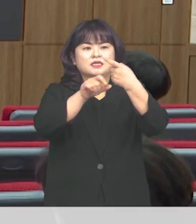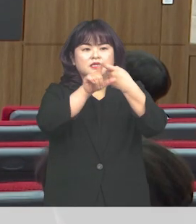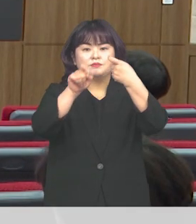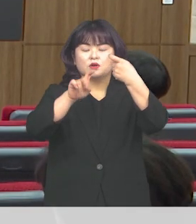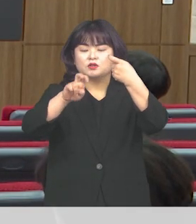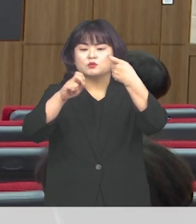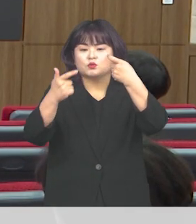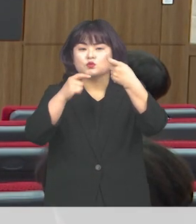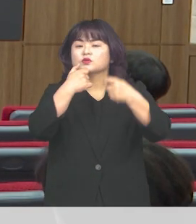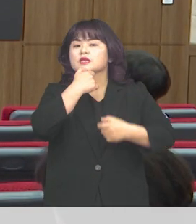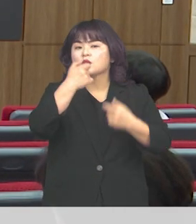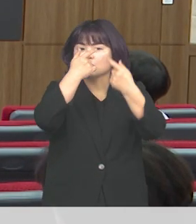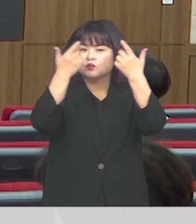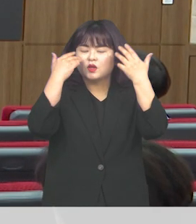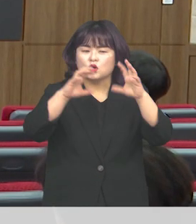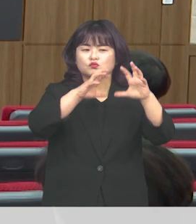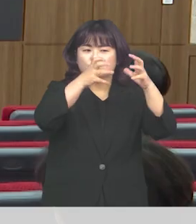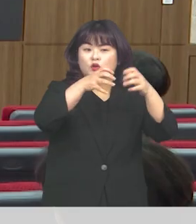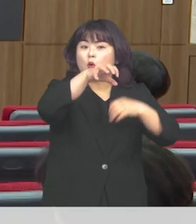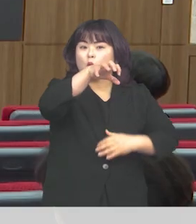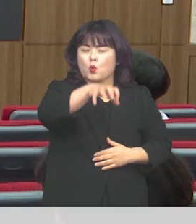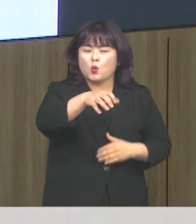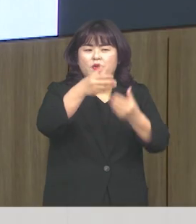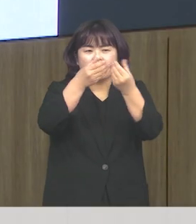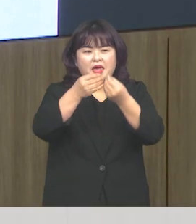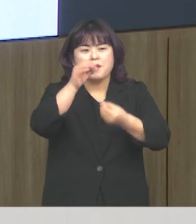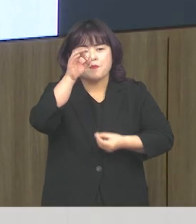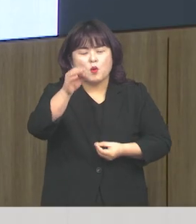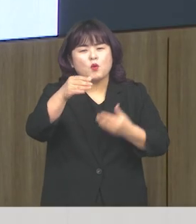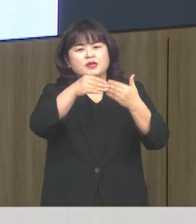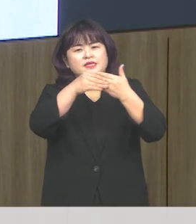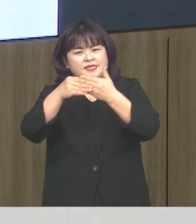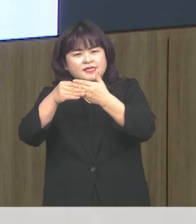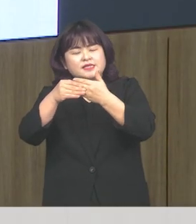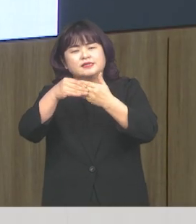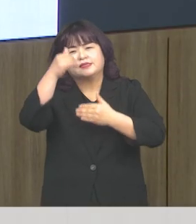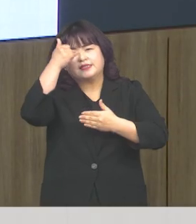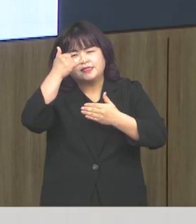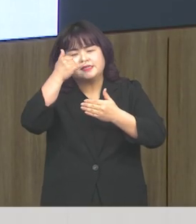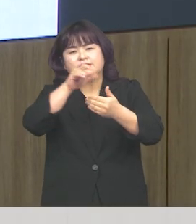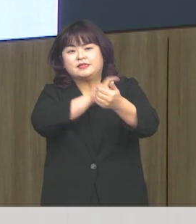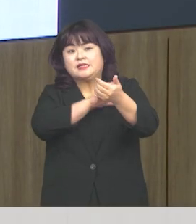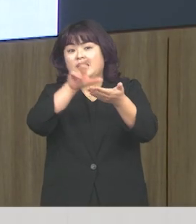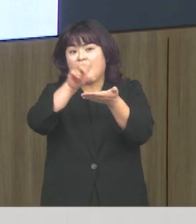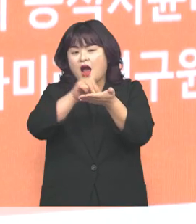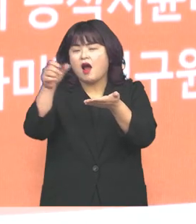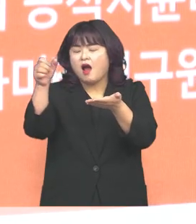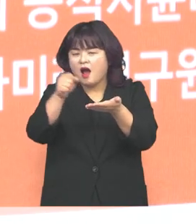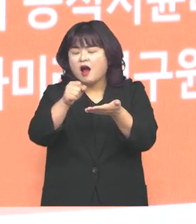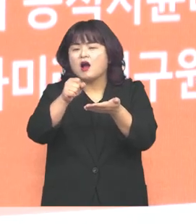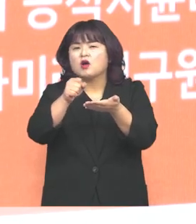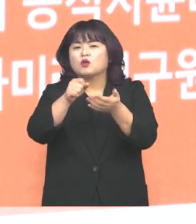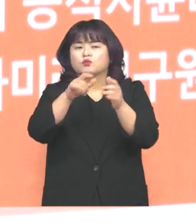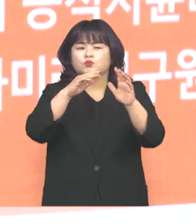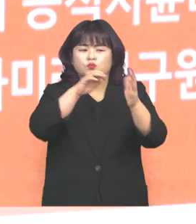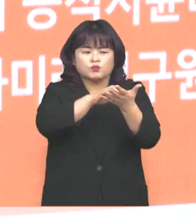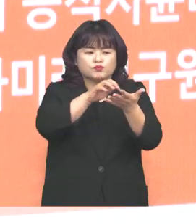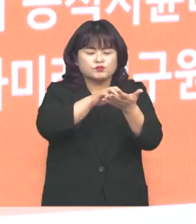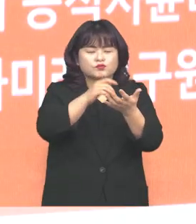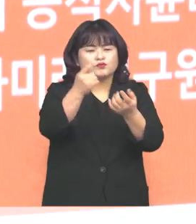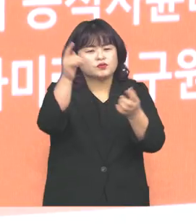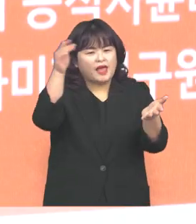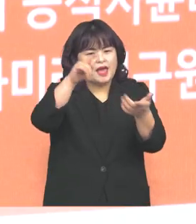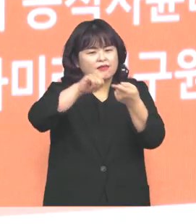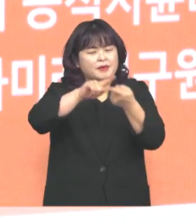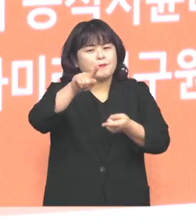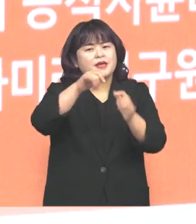이상일 용인특례시장이 26일 단국대학교 국제관에서 사례로 배우는 리더의 리더십과 덕목이라는 주제로 단국대